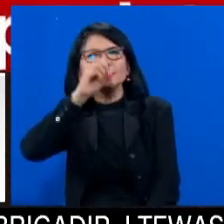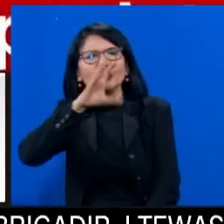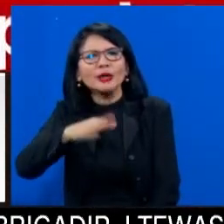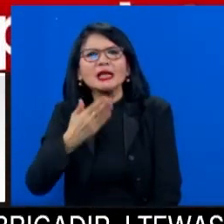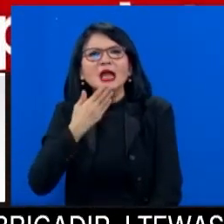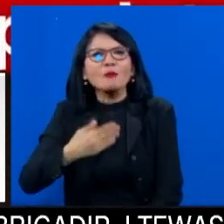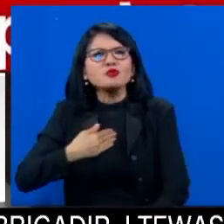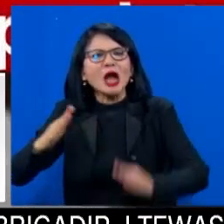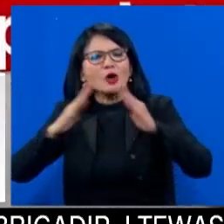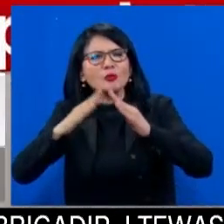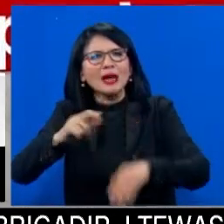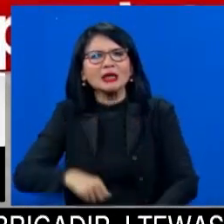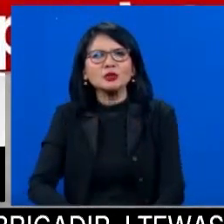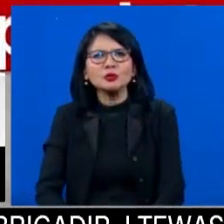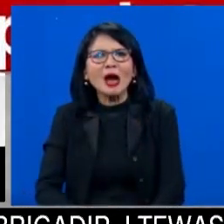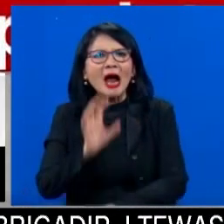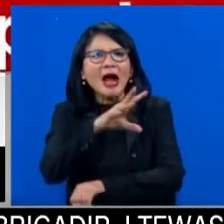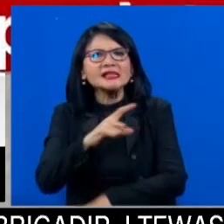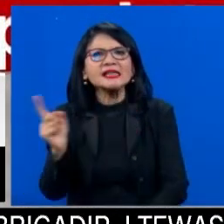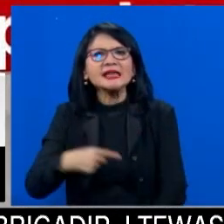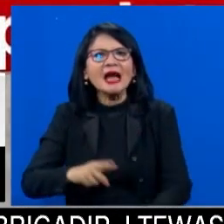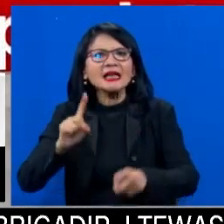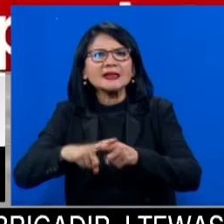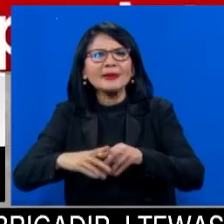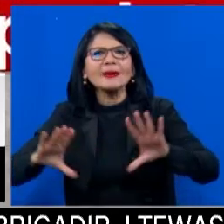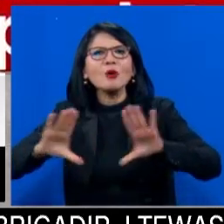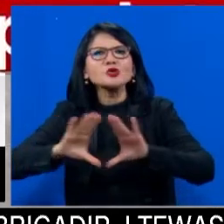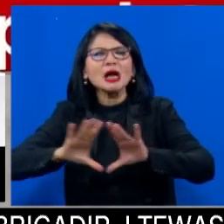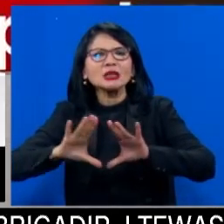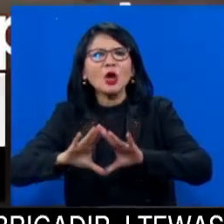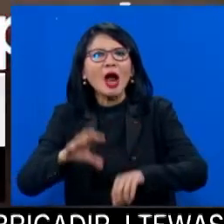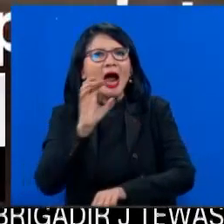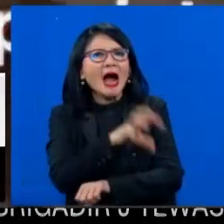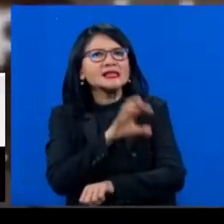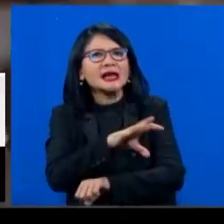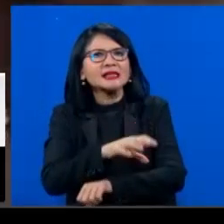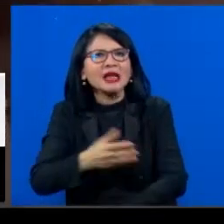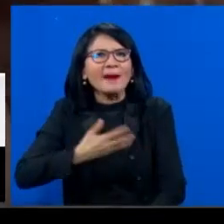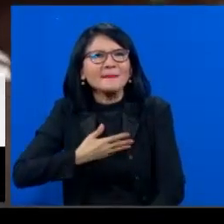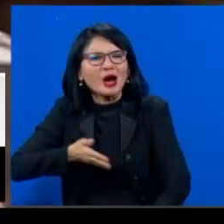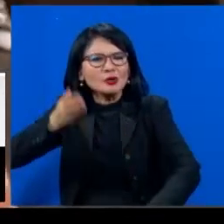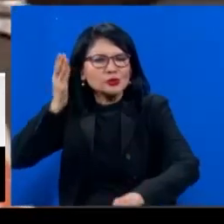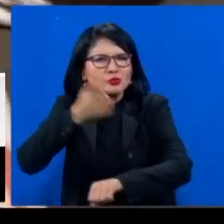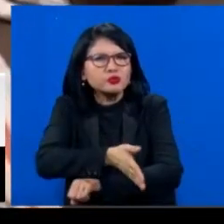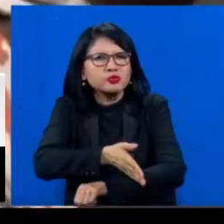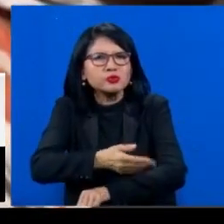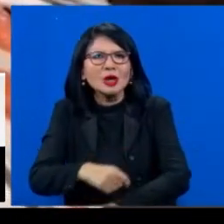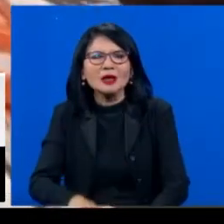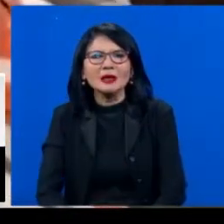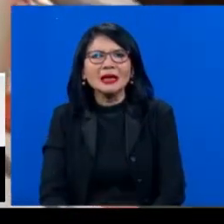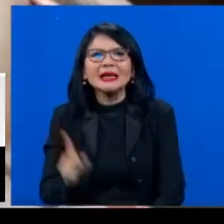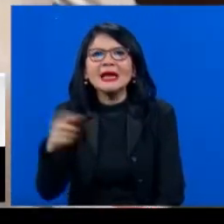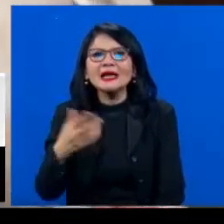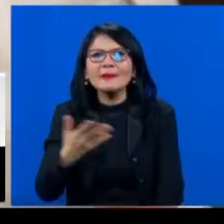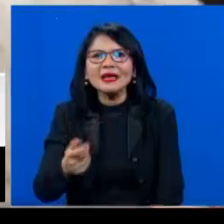rumah jagal mendapat suplai anjing dari seorang rekanan di Mojokerto. Anjing-anjing yang hendak dibantai untuk dijadikan olahan daging itu berasal